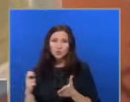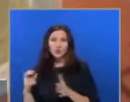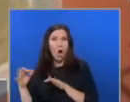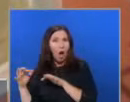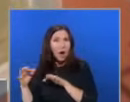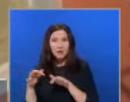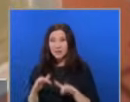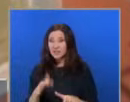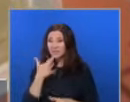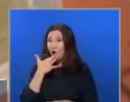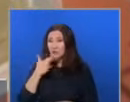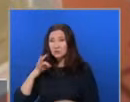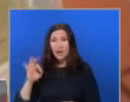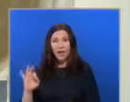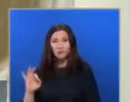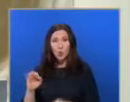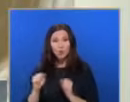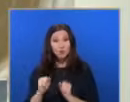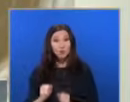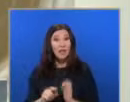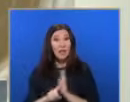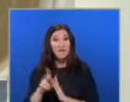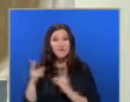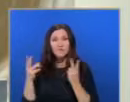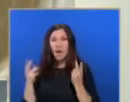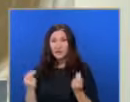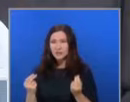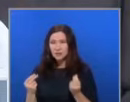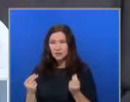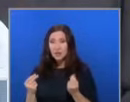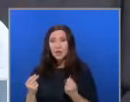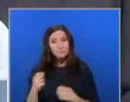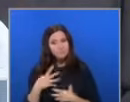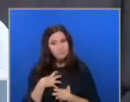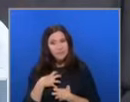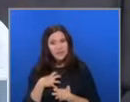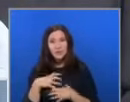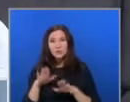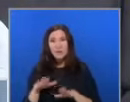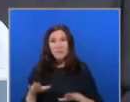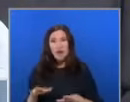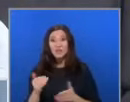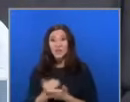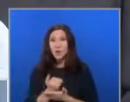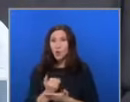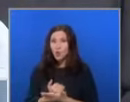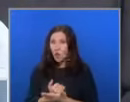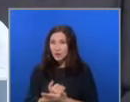агресивно злато. Устойчивостта на инфлацията и опасенията от забавяне на